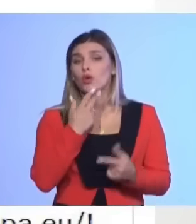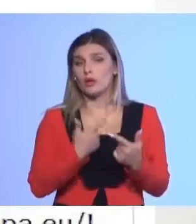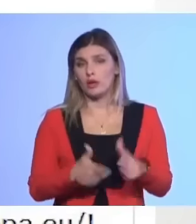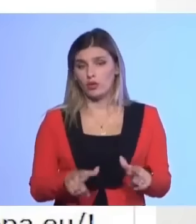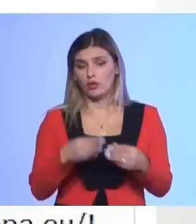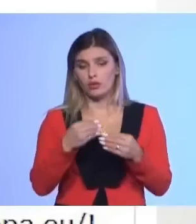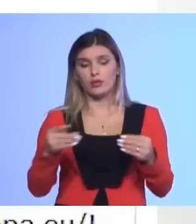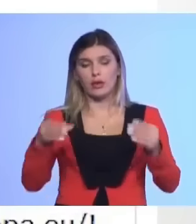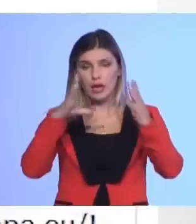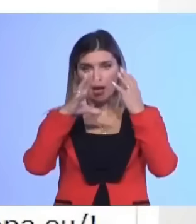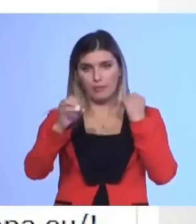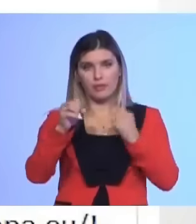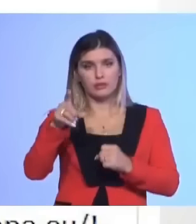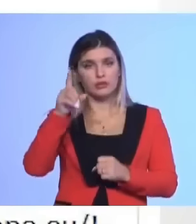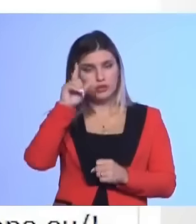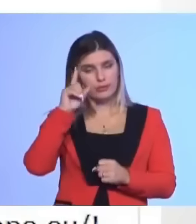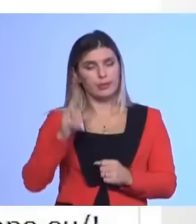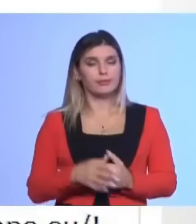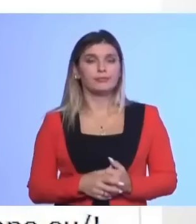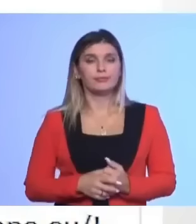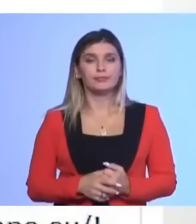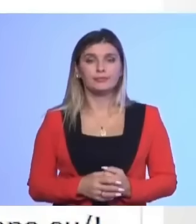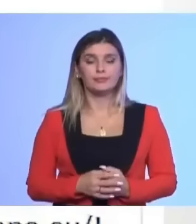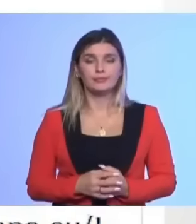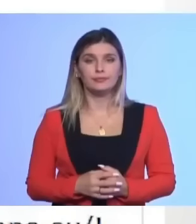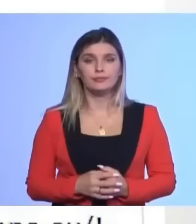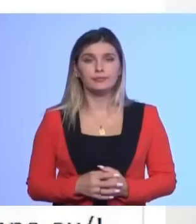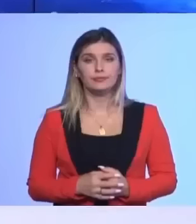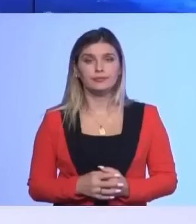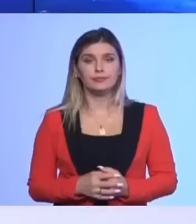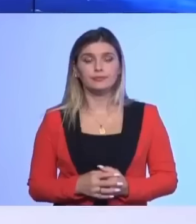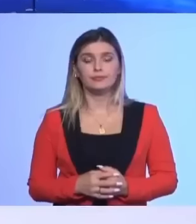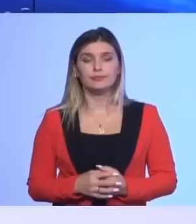kështu ambasadori Rode.